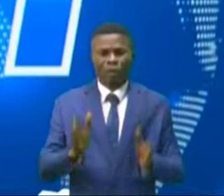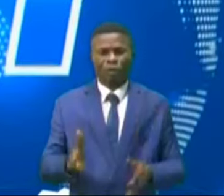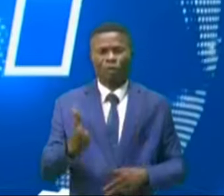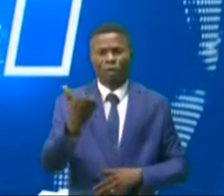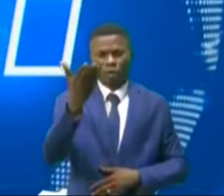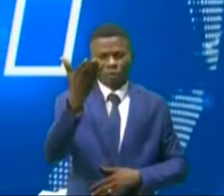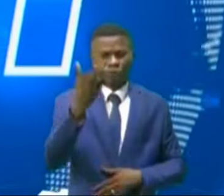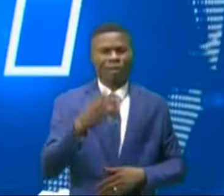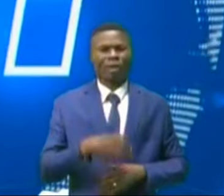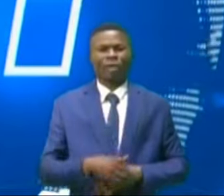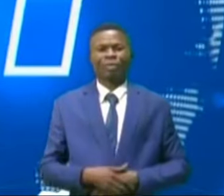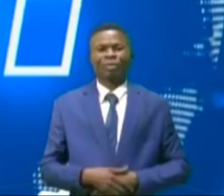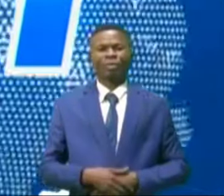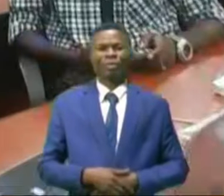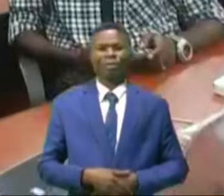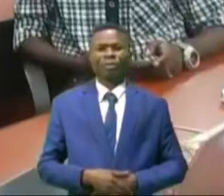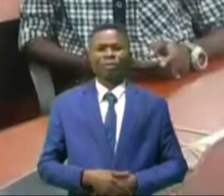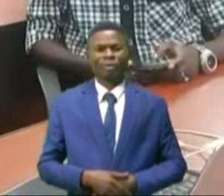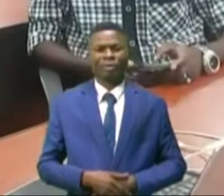Ramazani Moulanda.